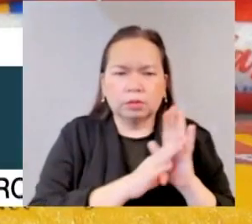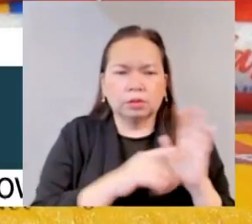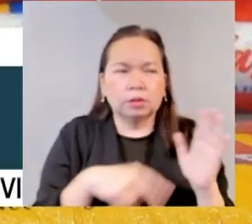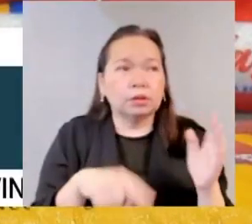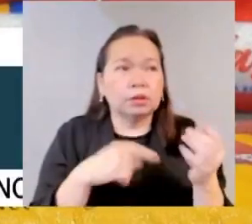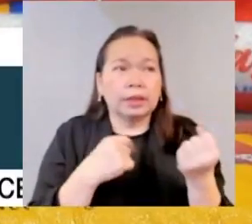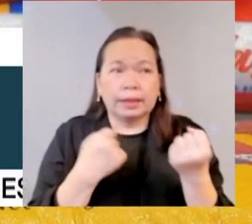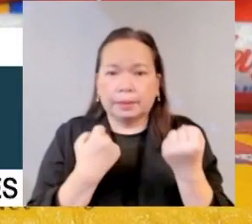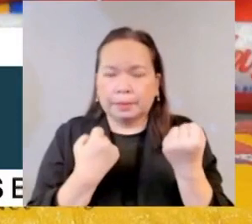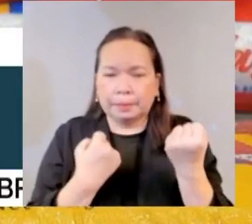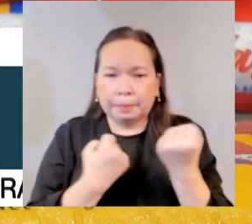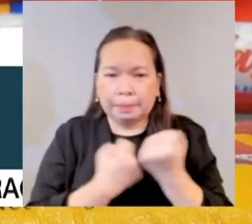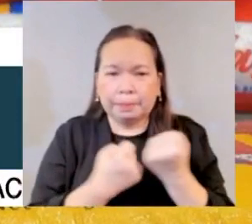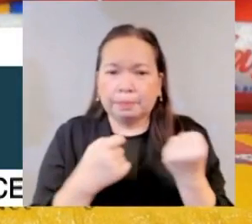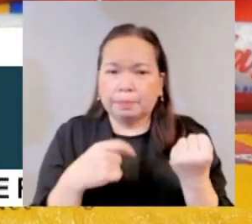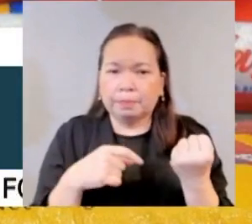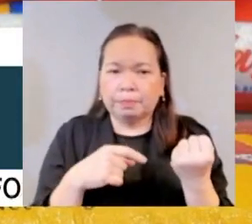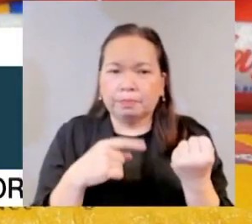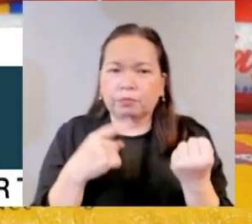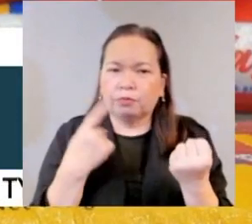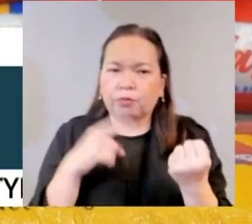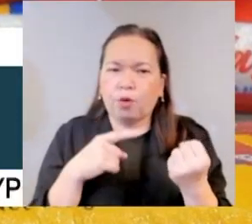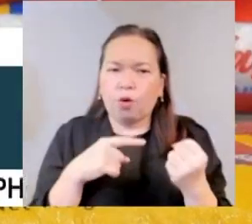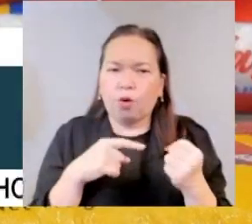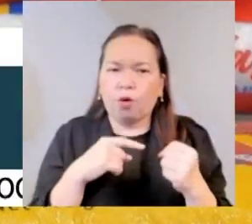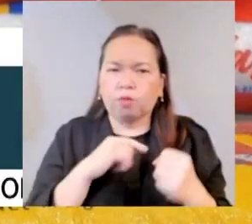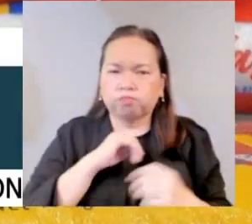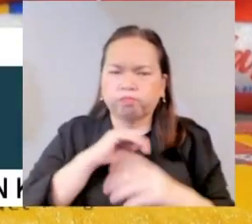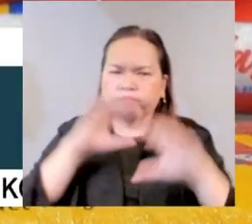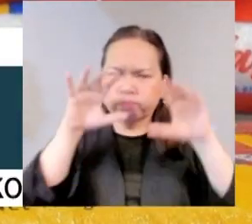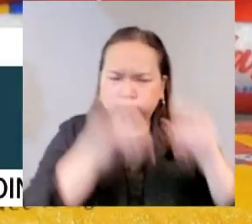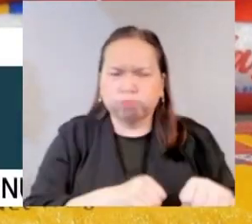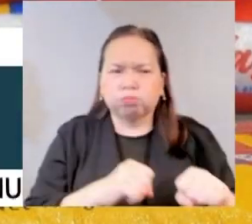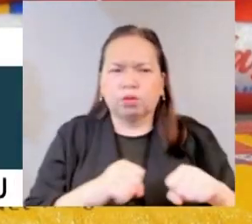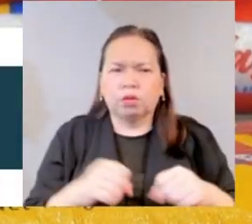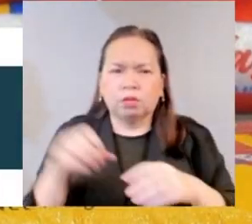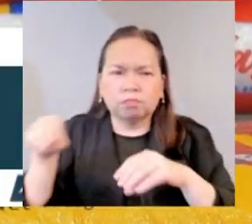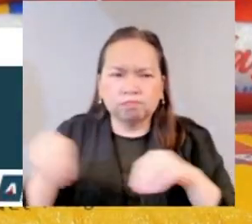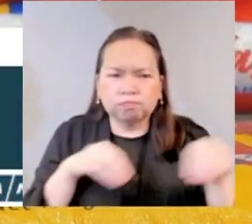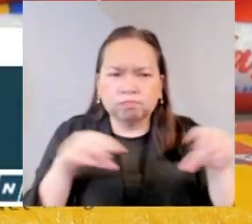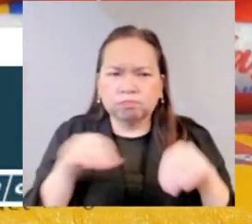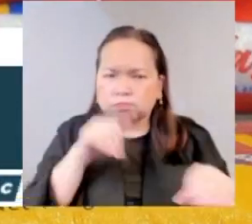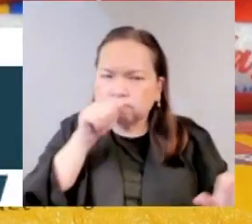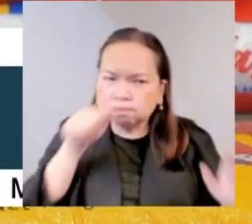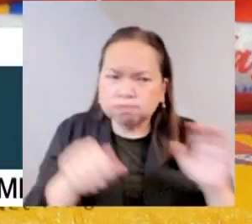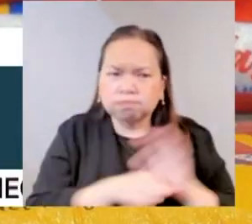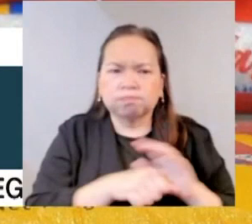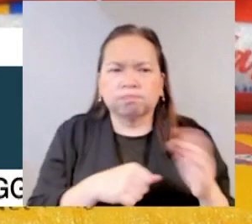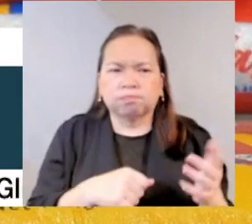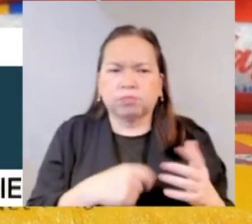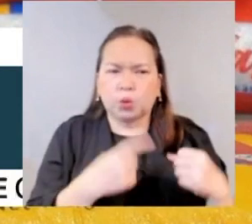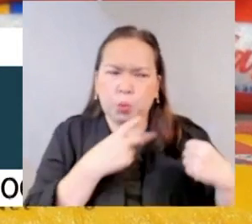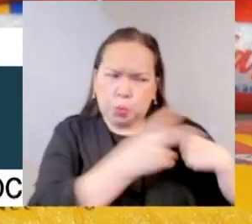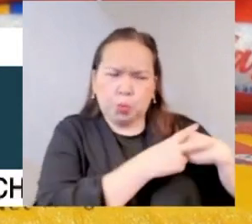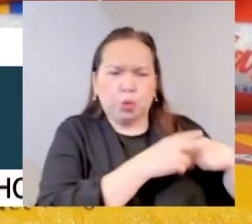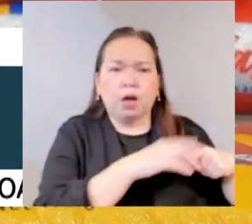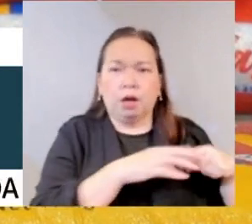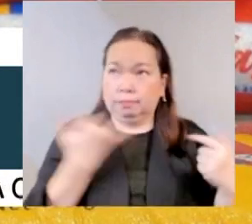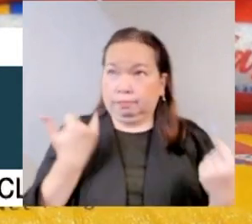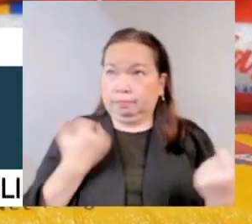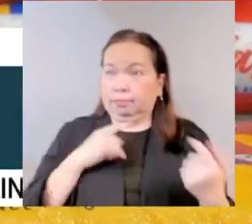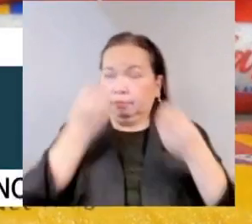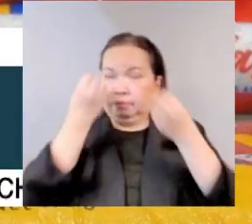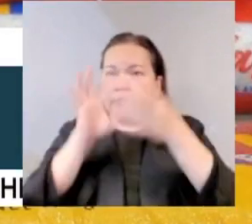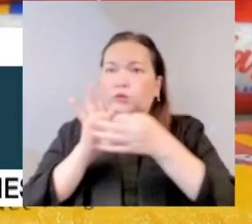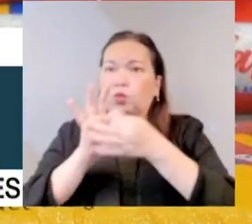Nakikipag-ugnayan din tayo sa Kongreso na maamyendahan ng ilang batas upang tuluyan ng maging krimen